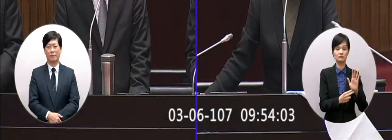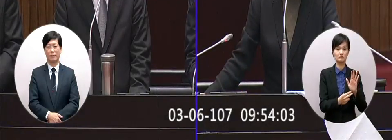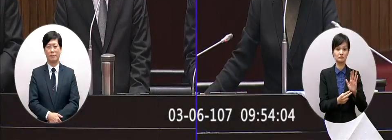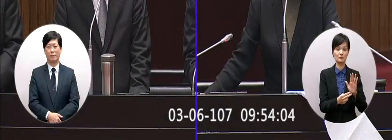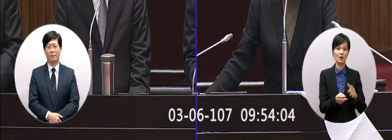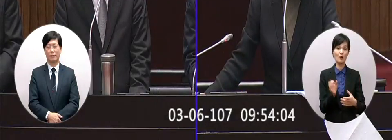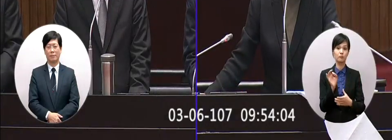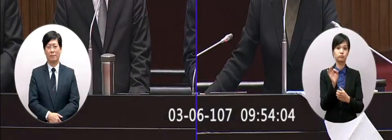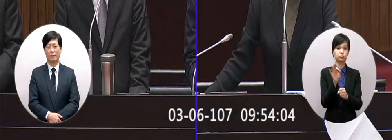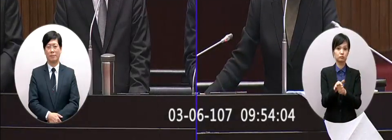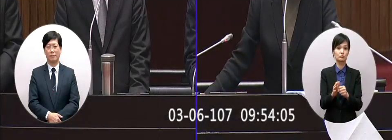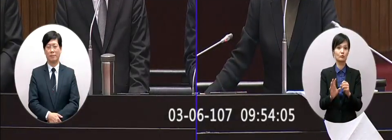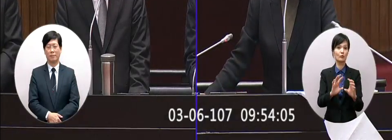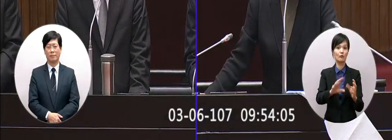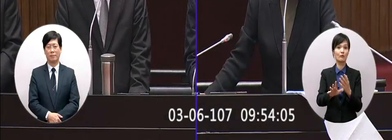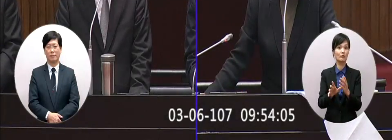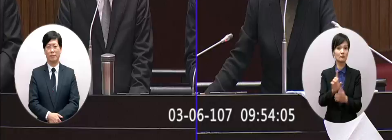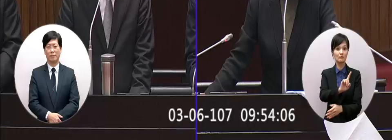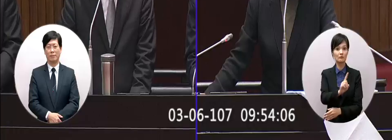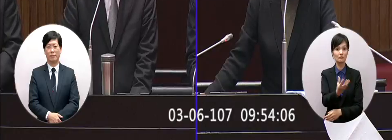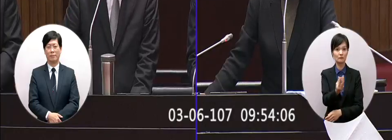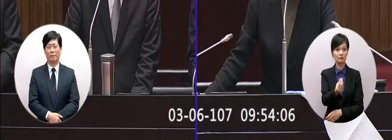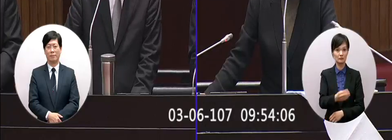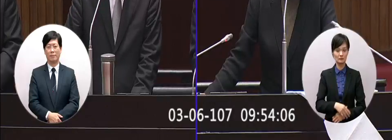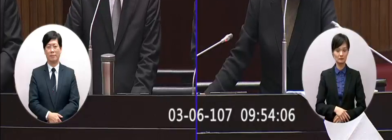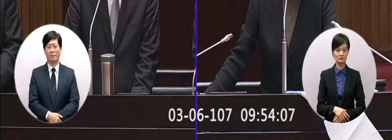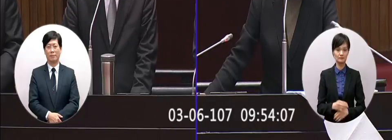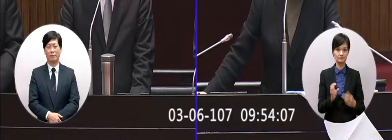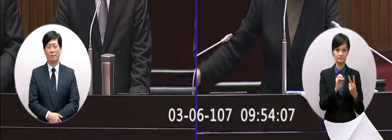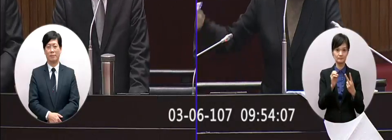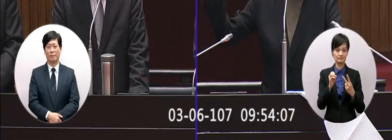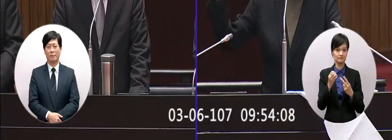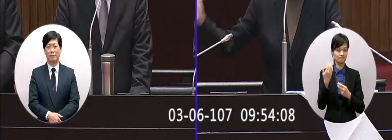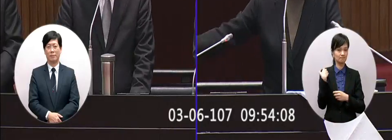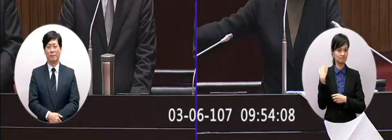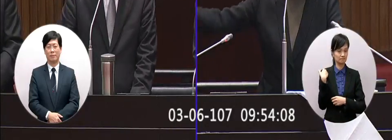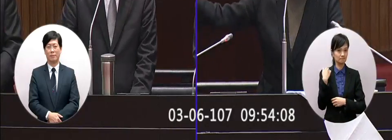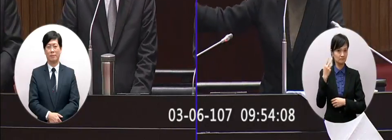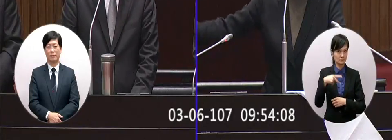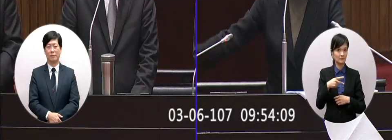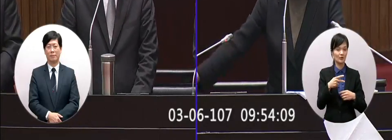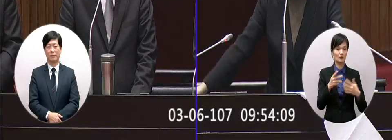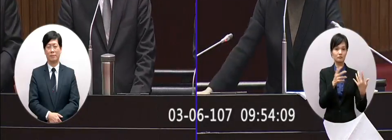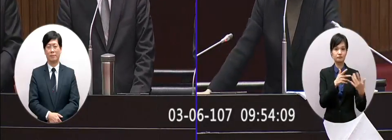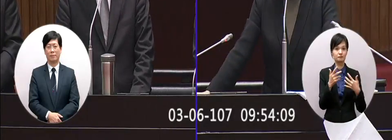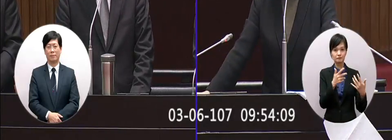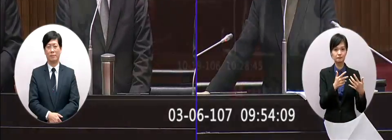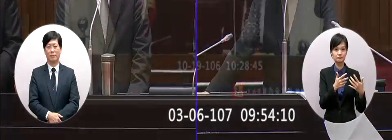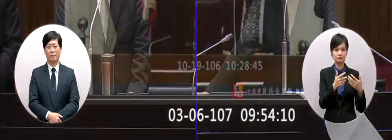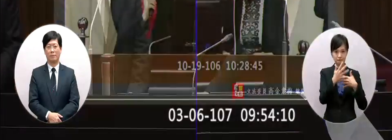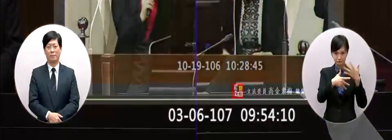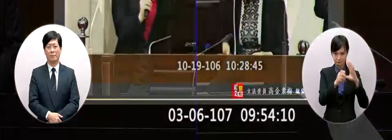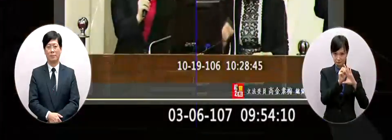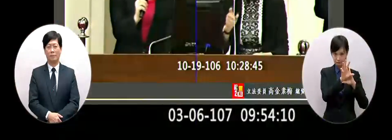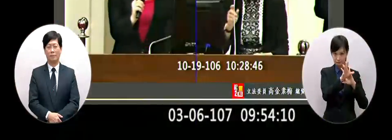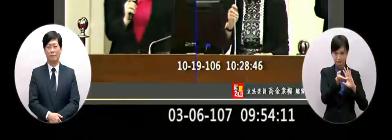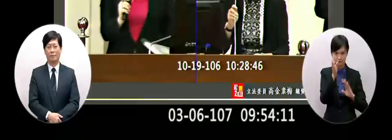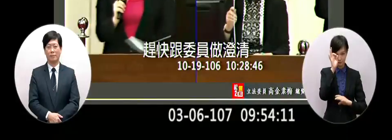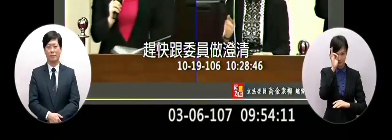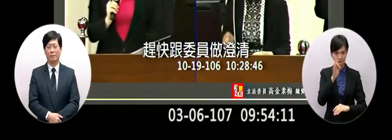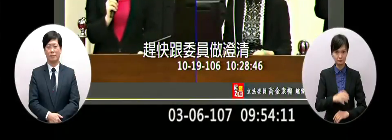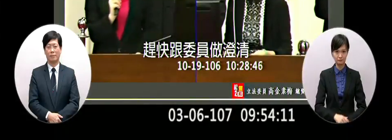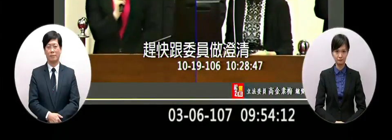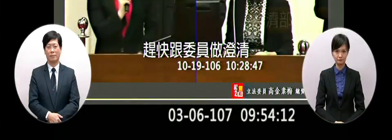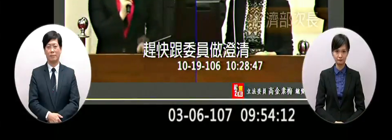2007年10月19号，经济部次长王美花他在财政委员会跟卢秀燕委员的对话。 我想 你敢公